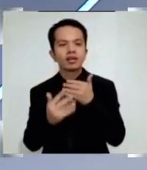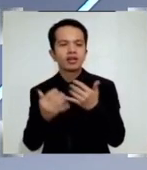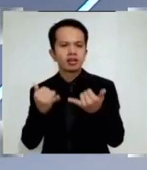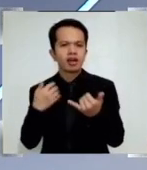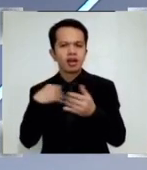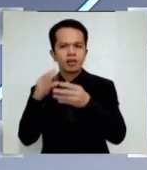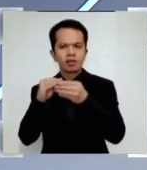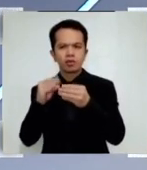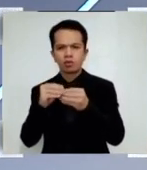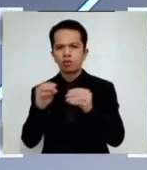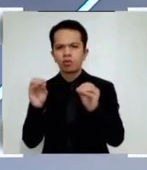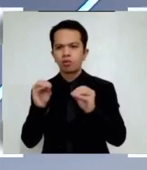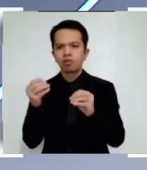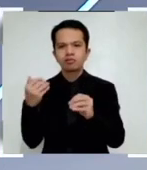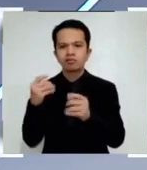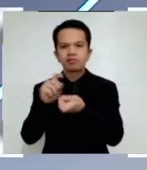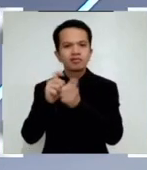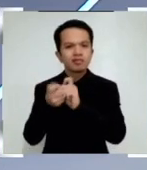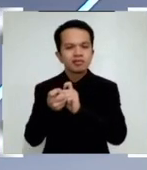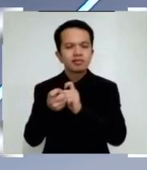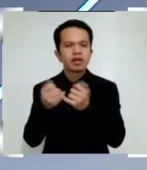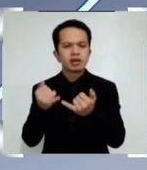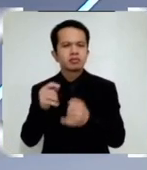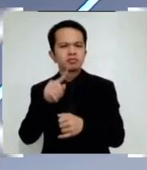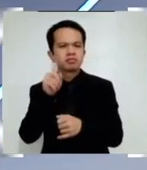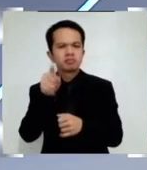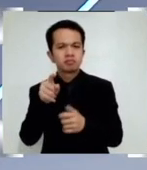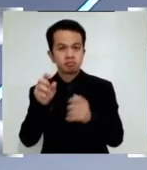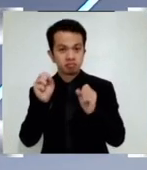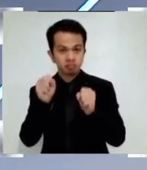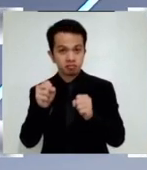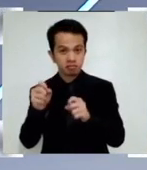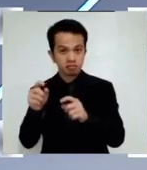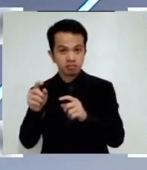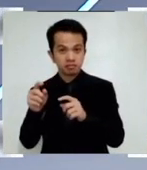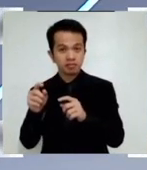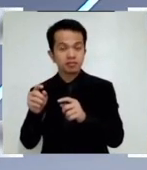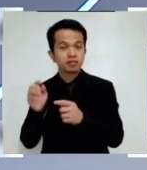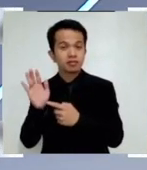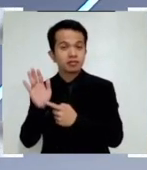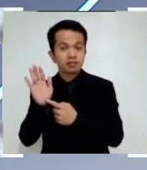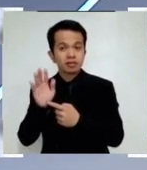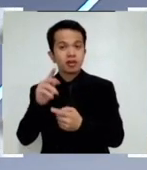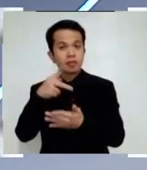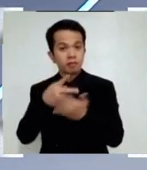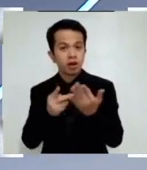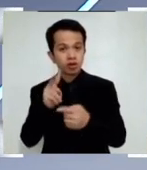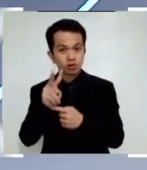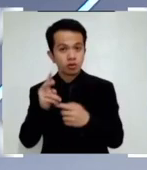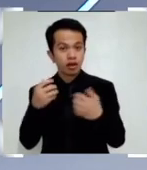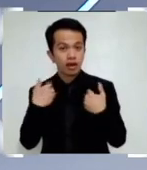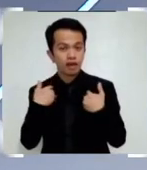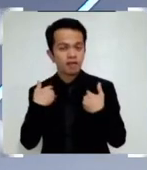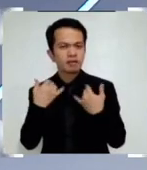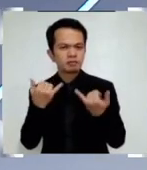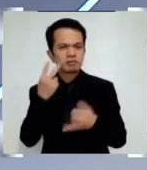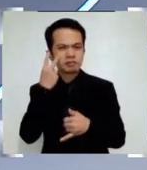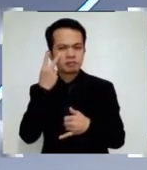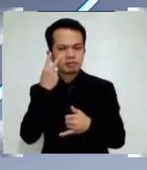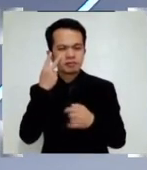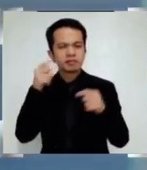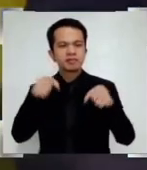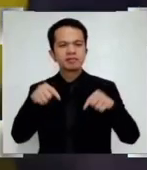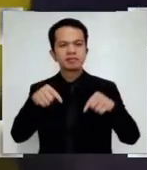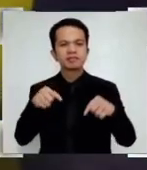kaya nabago. Ang tanong, posible nga bang magka-part 2 ang serye? Darito ang showbiz aksi ni Aubrey Carampel.